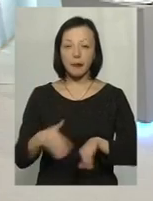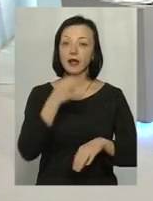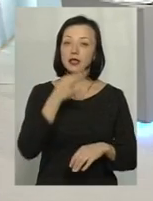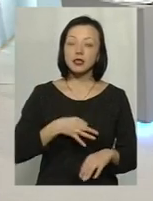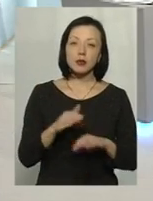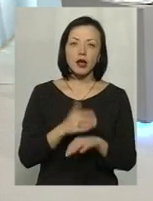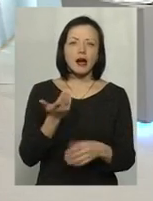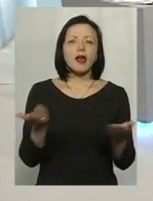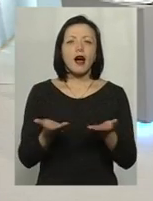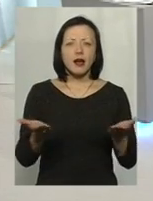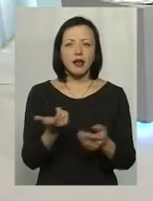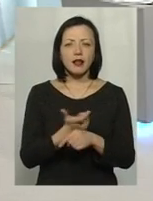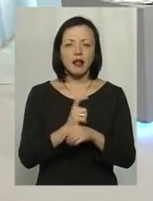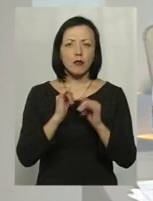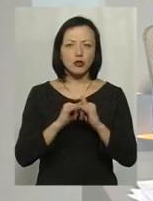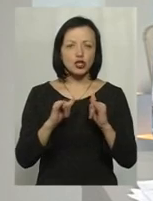має